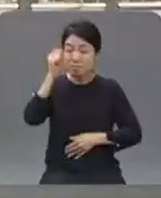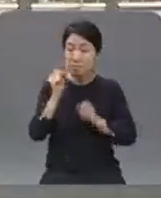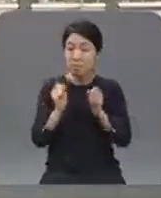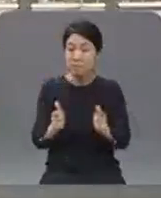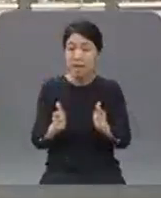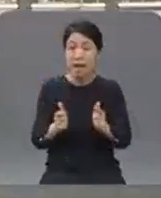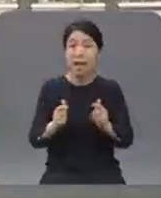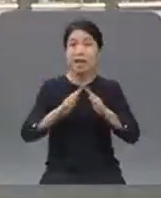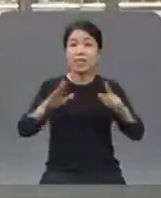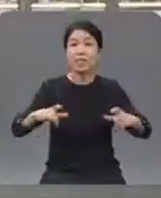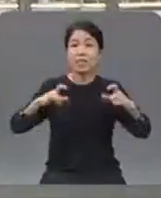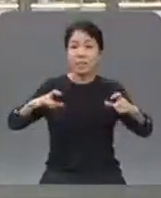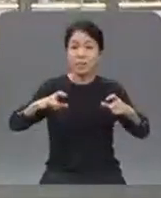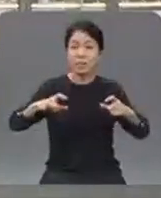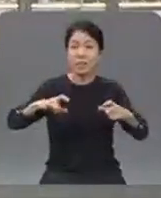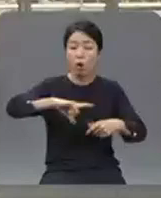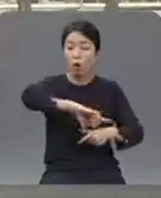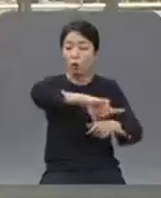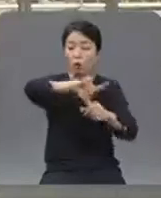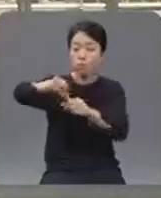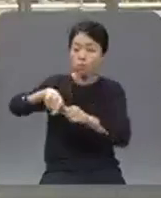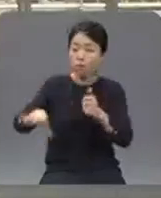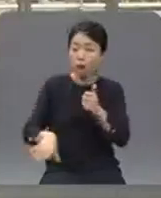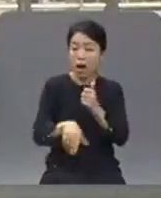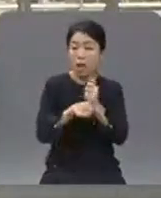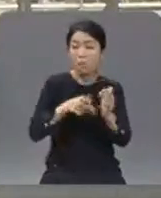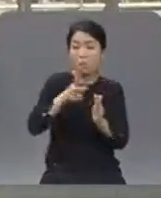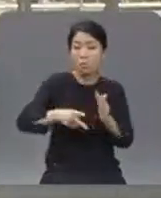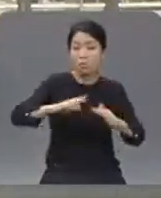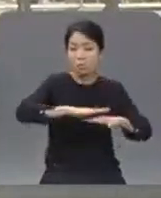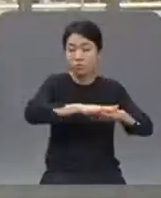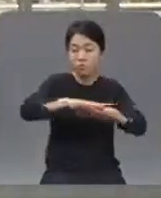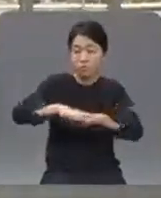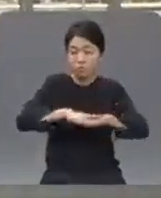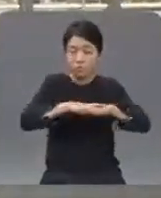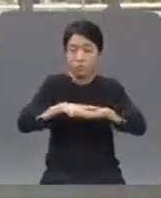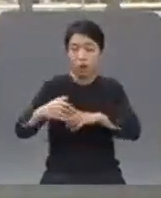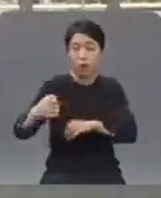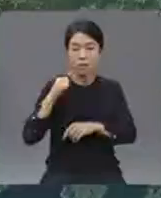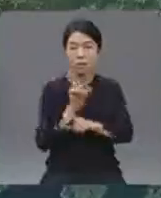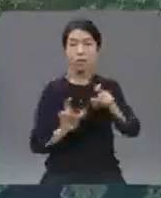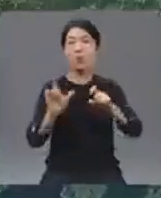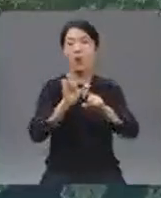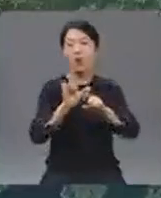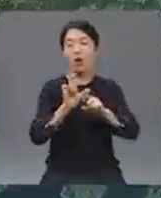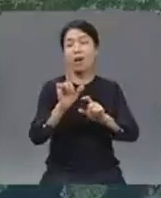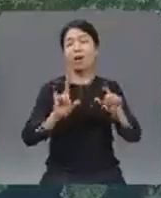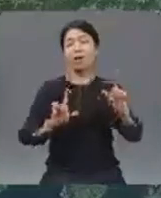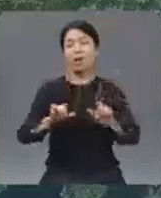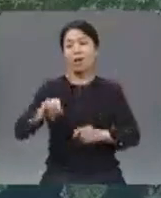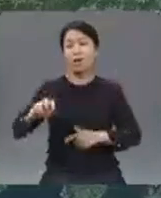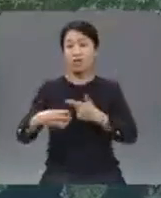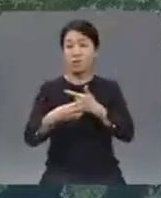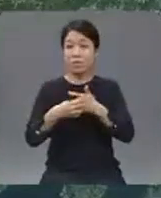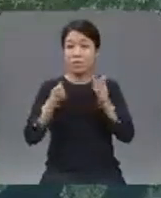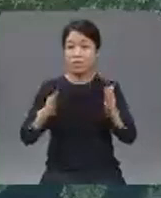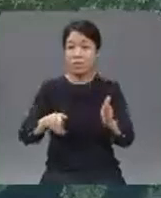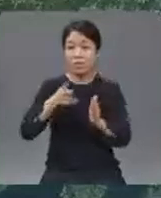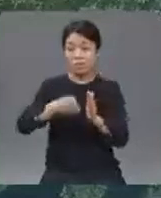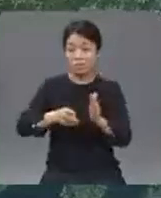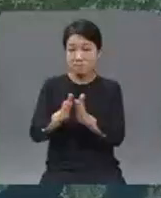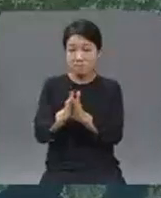하나의 생활권으로 묶는 철도 네트워크에 힘을 더 싣는 모양새입니다 광주 나주간